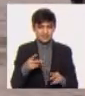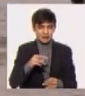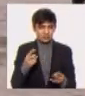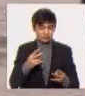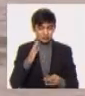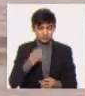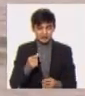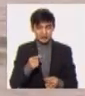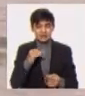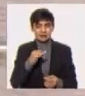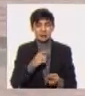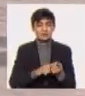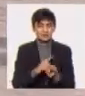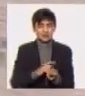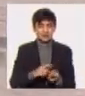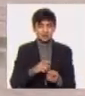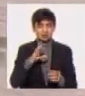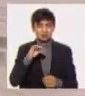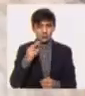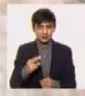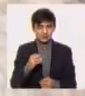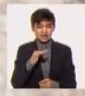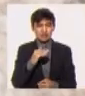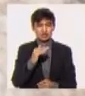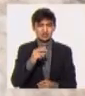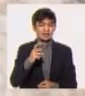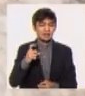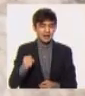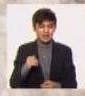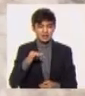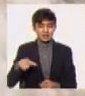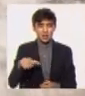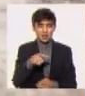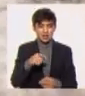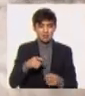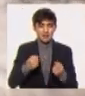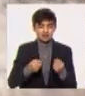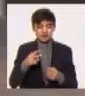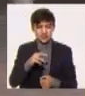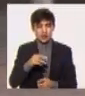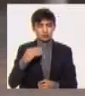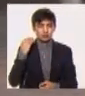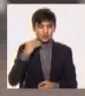обновления социальной инфраструктуры, объектов ЖКХ и автомобильных дорог в Алматы, Туркестанской и